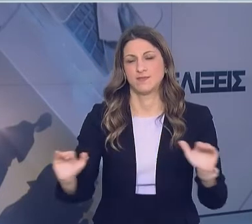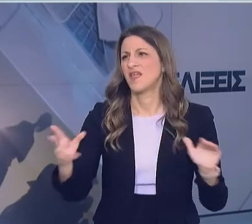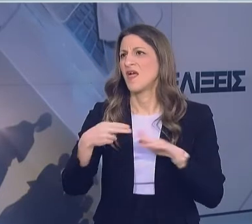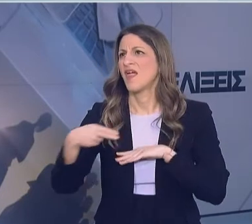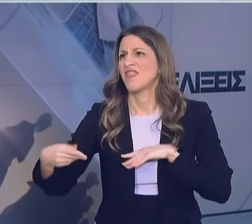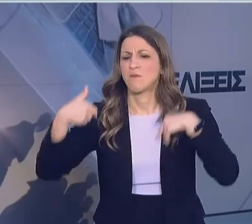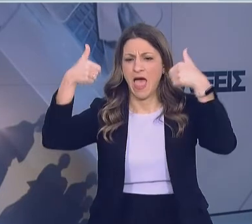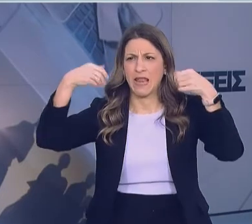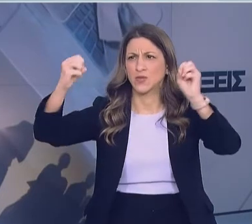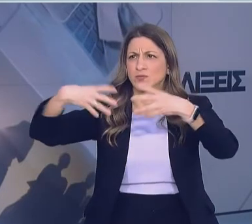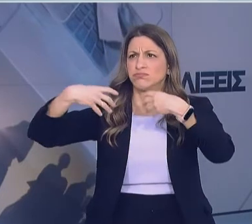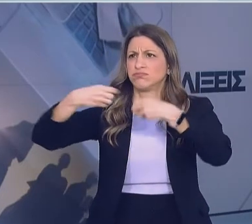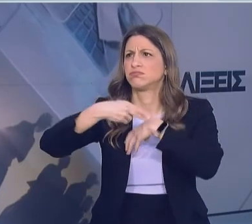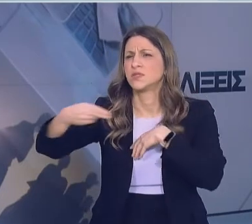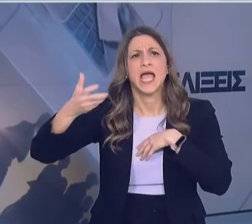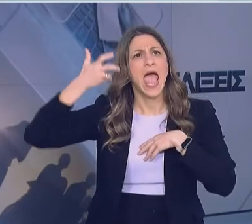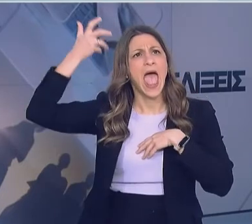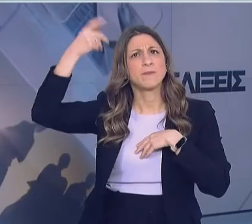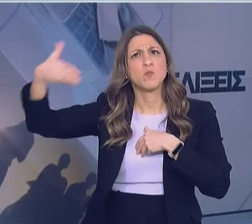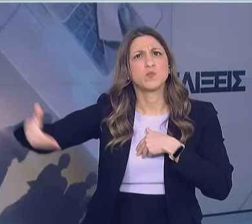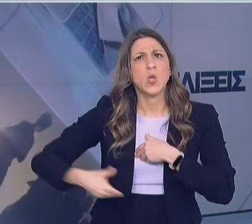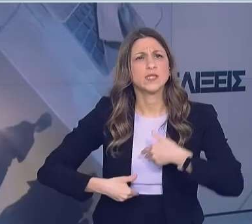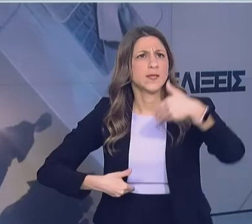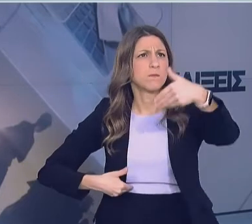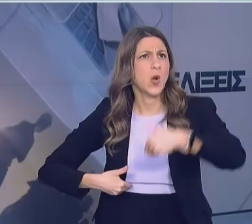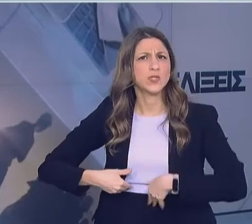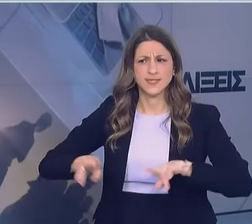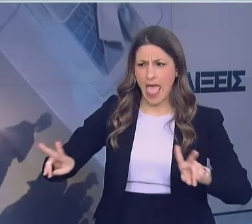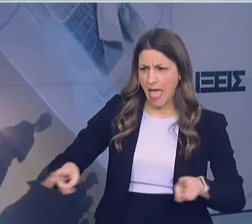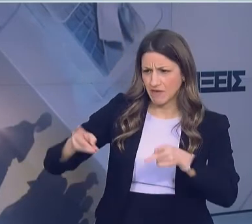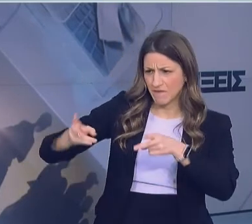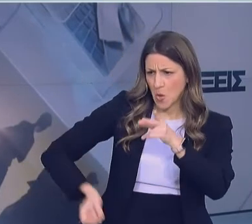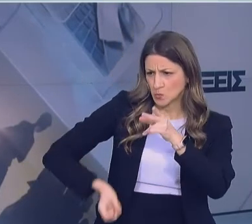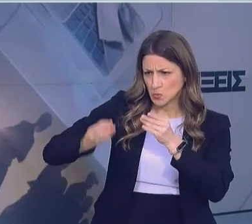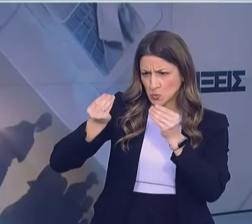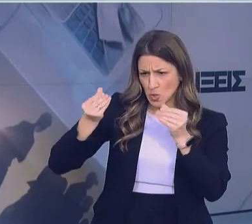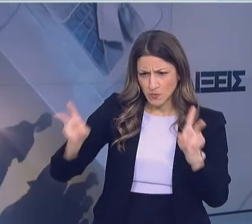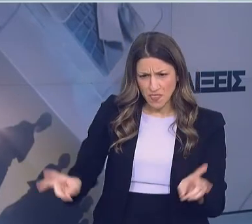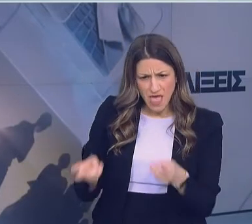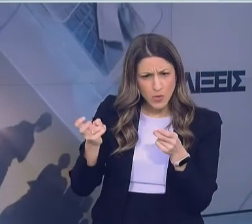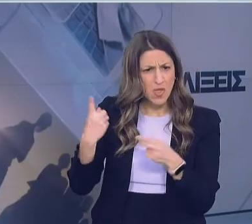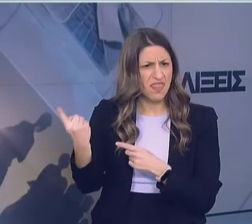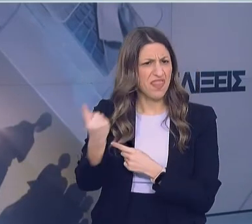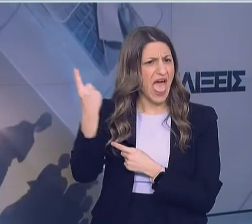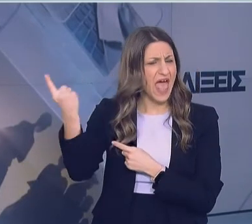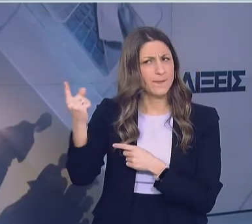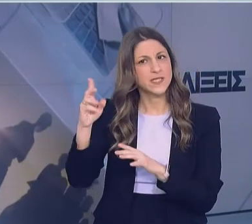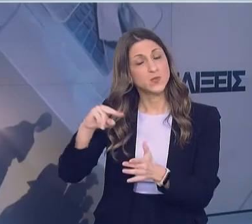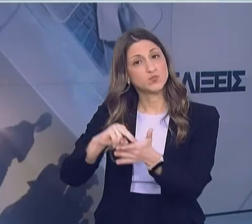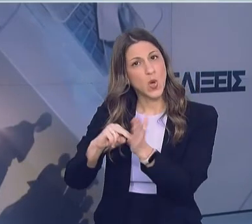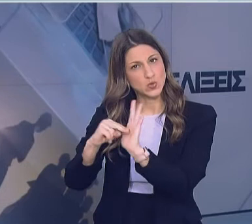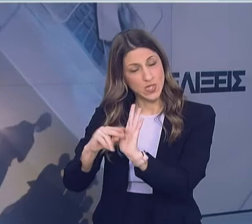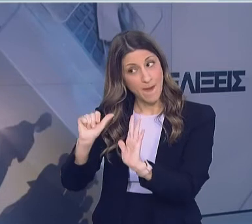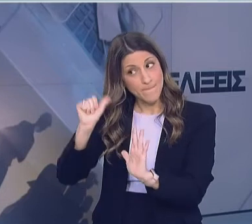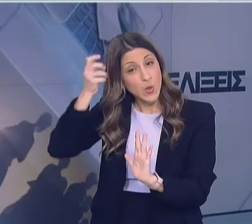ανακοινώσεις, στο ευρύ κοινό, επιστημονικών προτάσεων ή ευρημάτων για νέες μορφές διάγνωσης ή θεραπείας, πριν αυτές αξιολογηθούν με